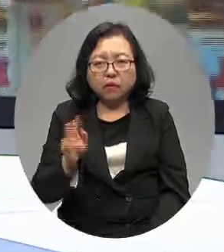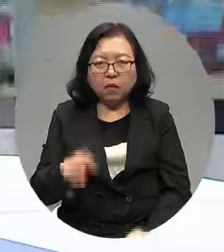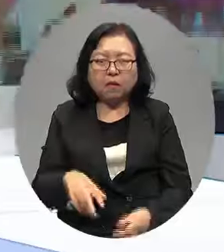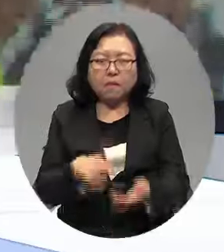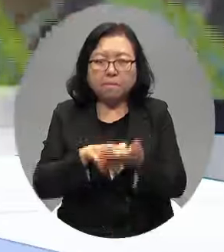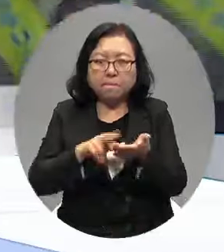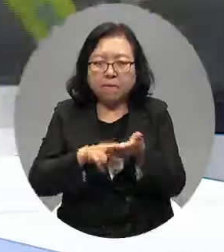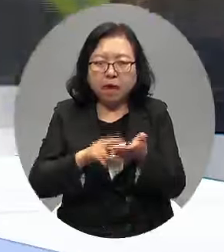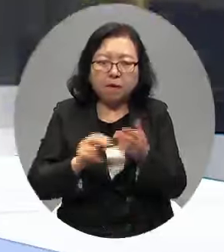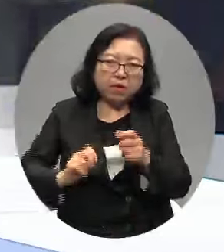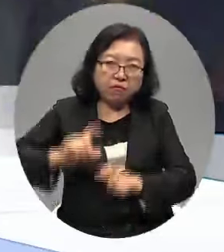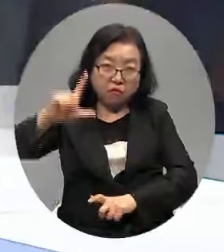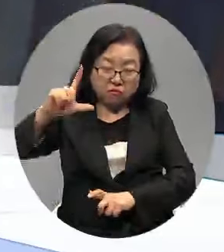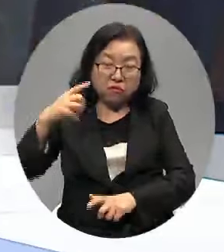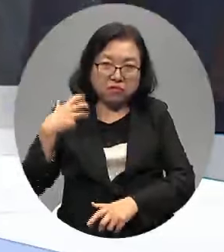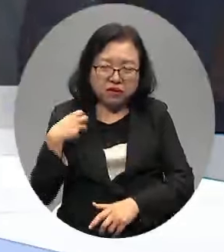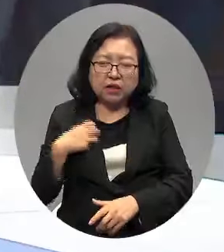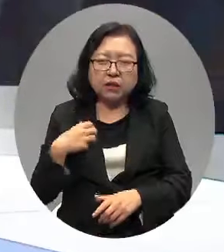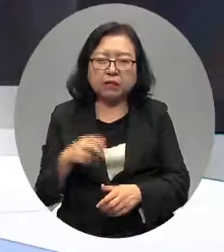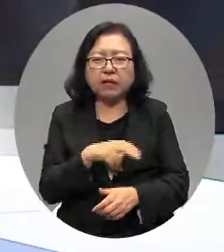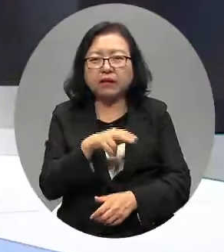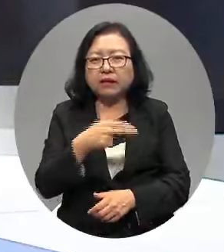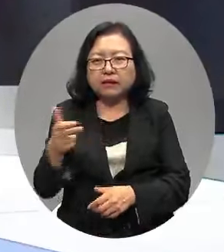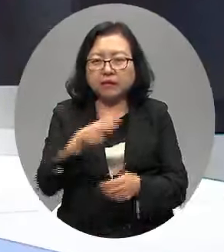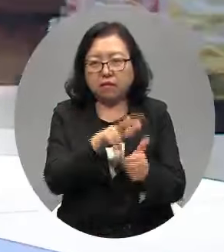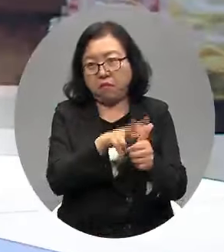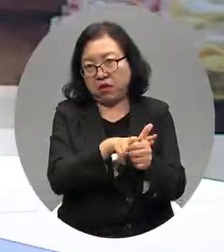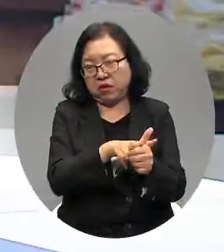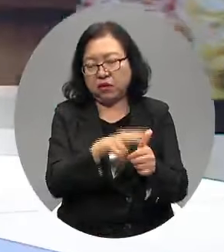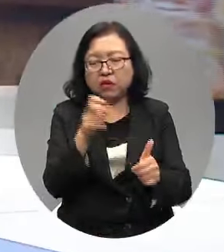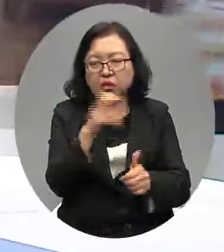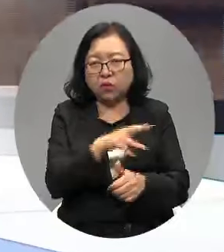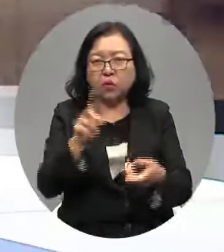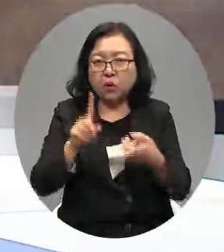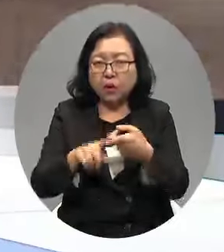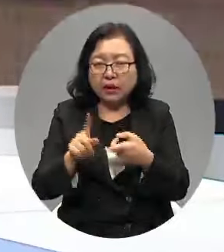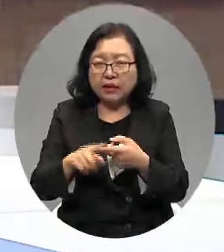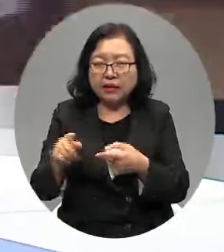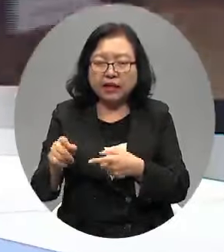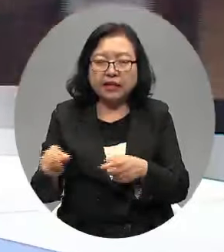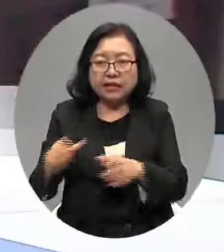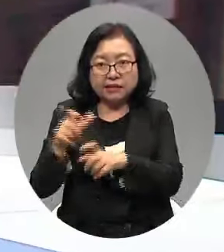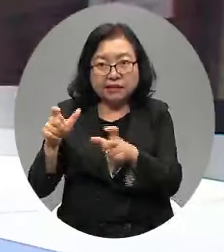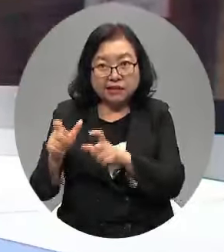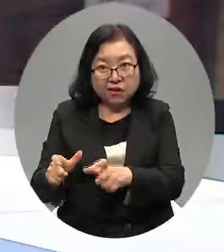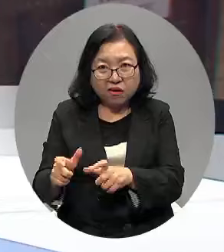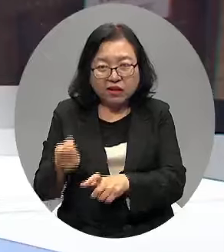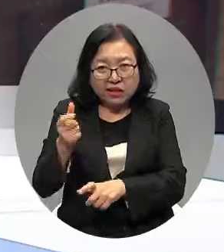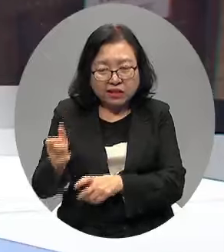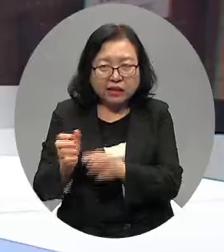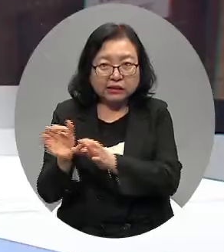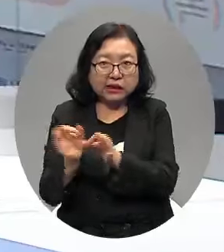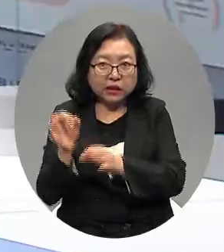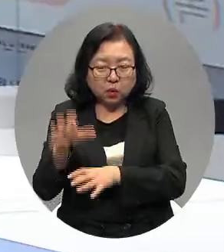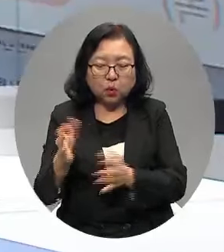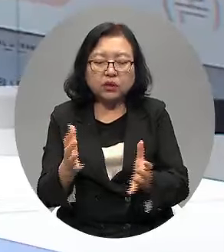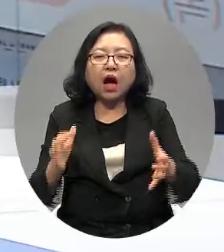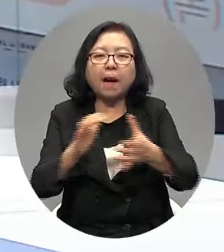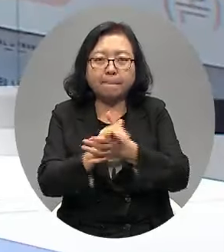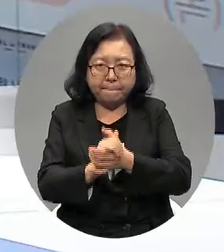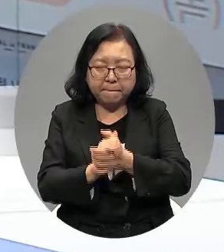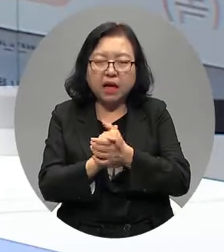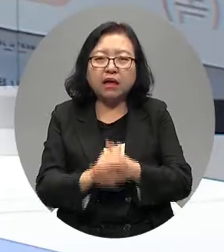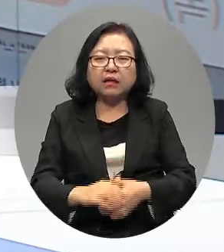유통공룡이라고 불렸던 대형마트. 그리고 이에 맞서 대립각을 세우던 지역 상권이 손을 잡고 있습니다. 글로벌